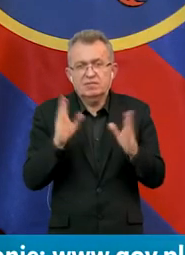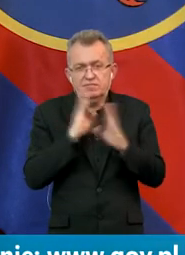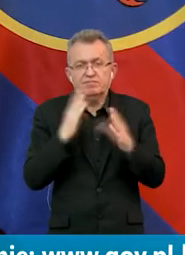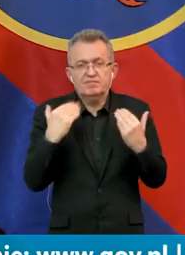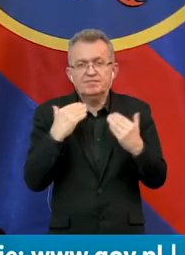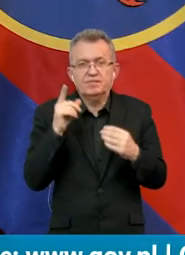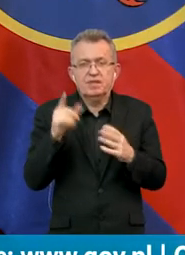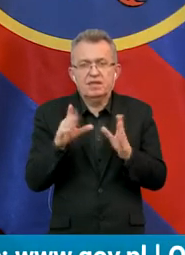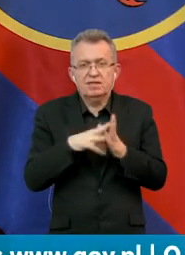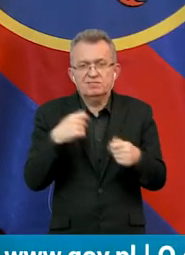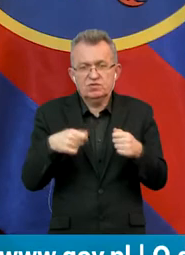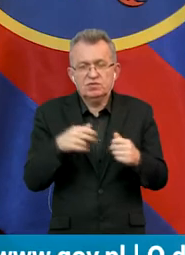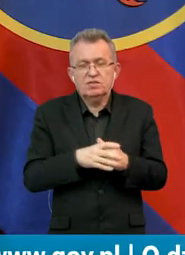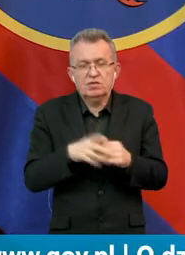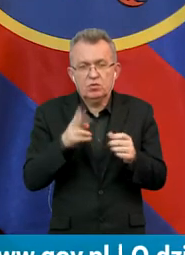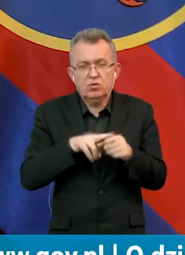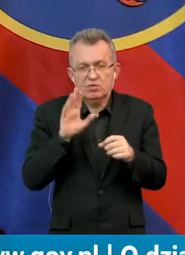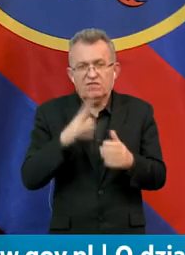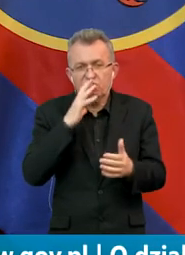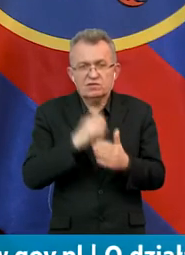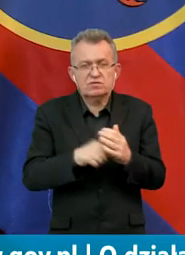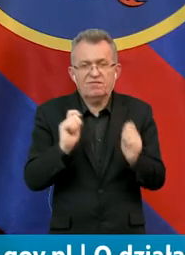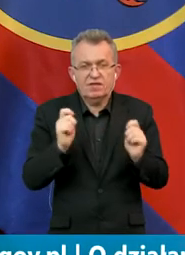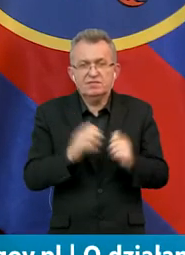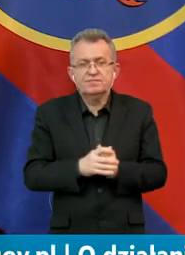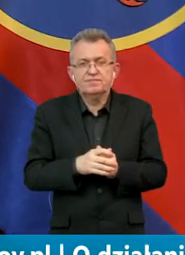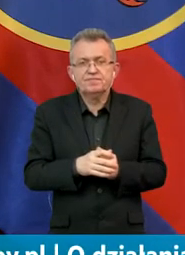rekreacyjny na mapie Szczecina, który można wykorzystywać w wakacje.